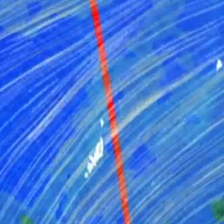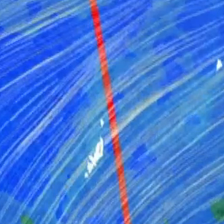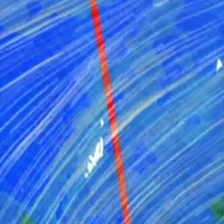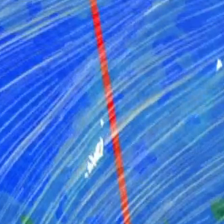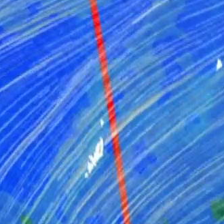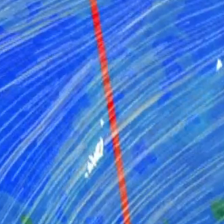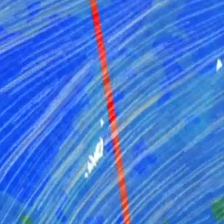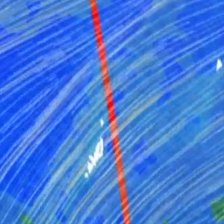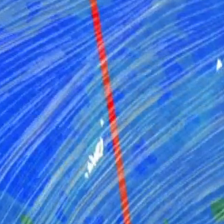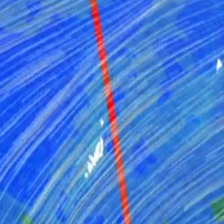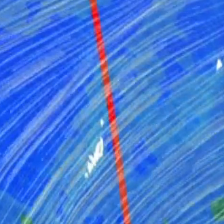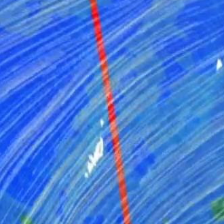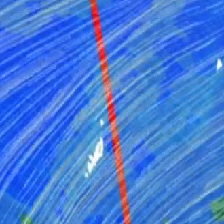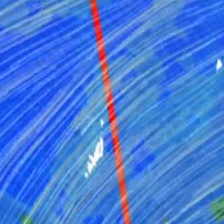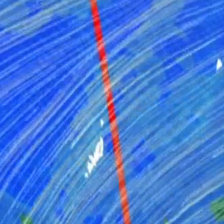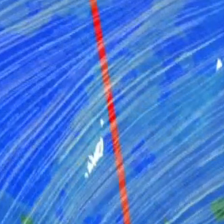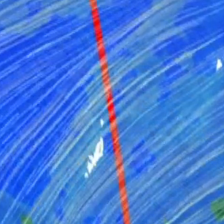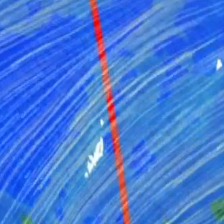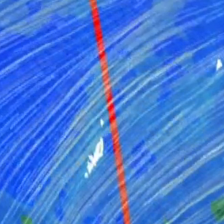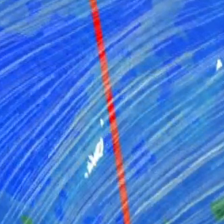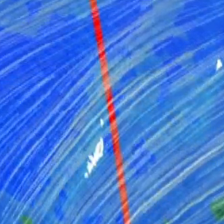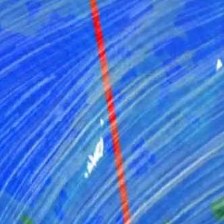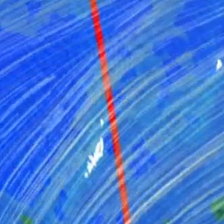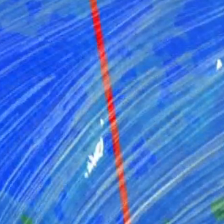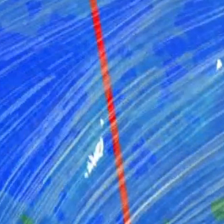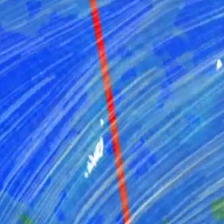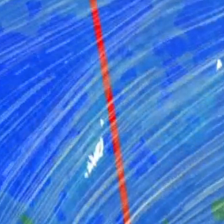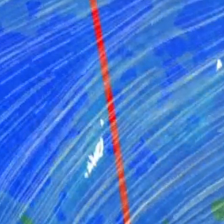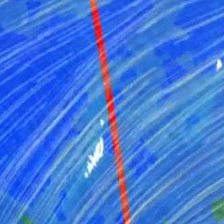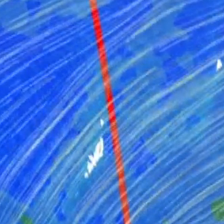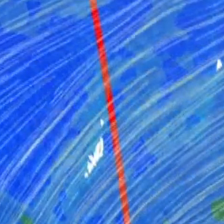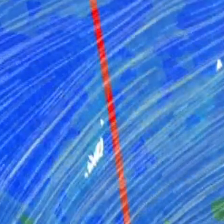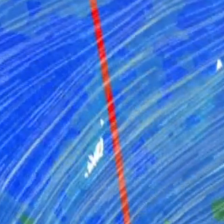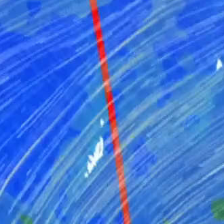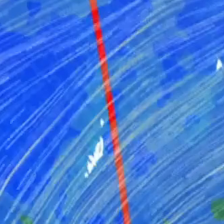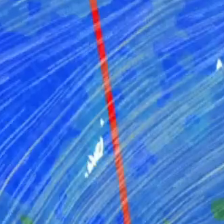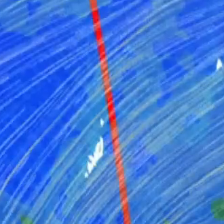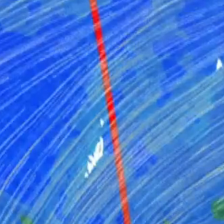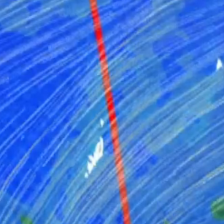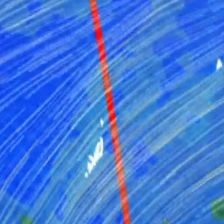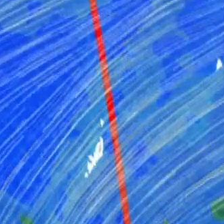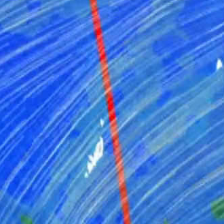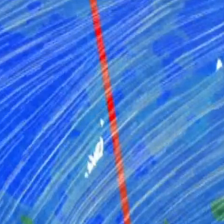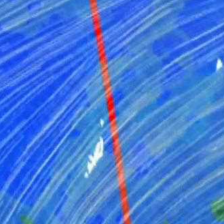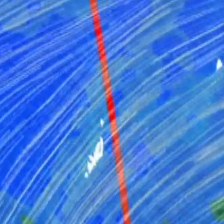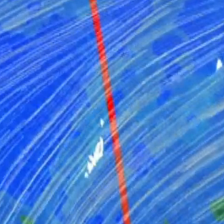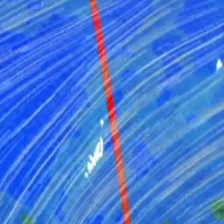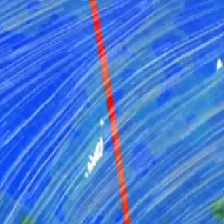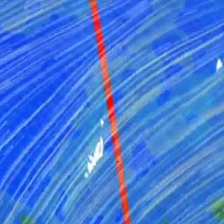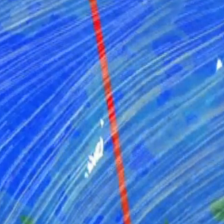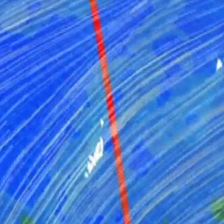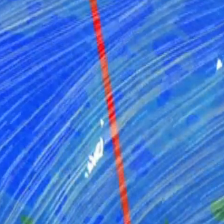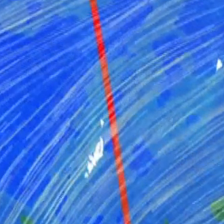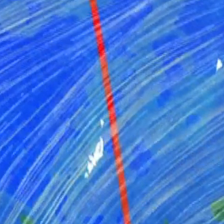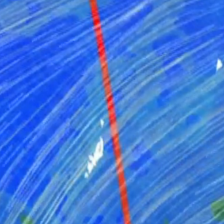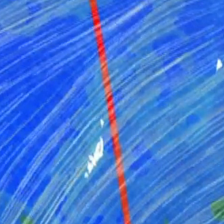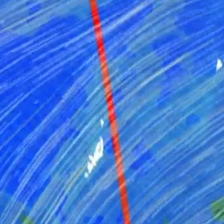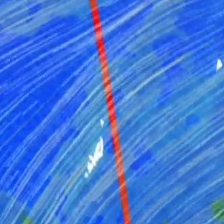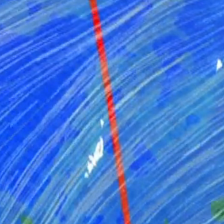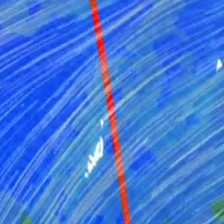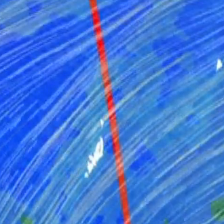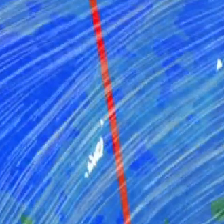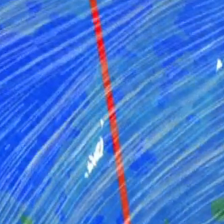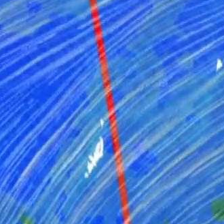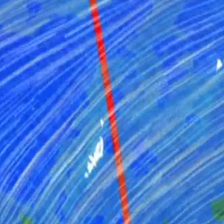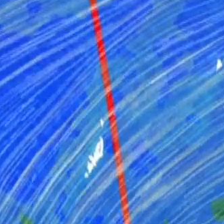mabagal na kumikilos palapit sa Palawan. Magdadala pa ang LPA at samanang panahon na ito kasama ang ITZZ ng pag-ulan sa Southern Luzon,